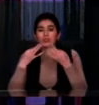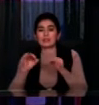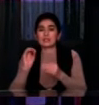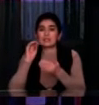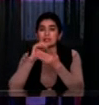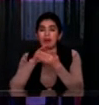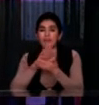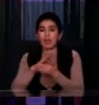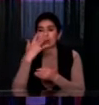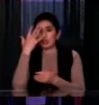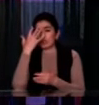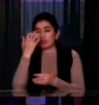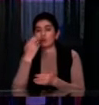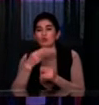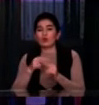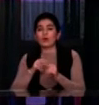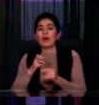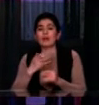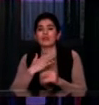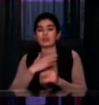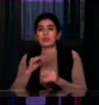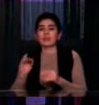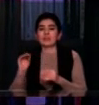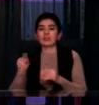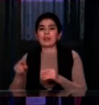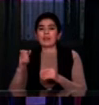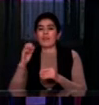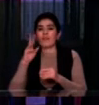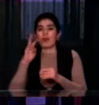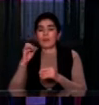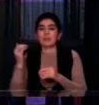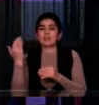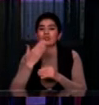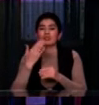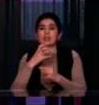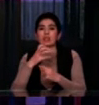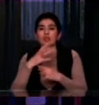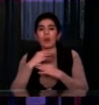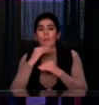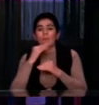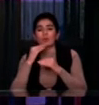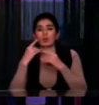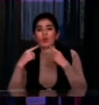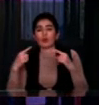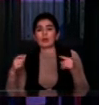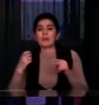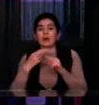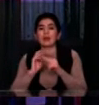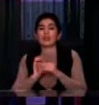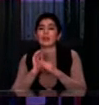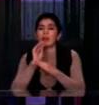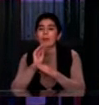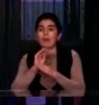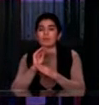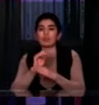вставлять рисунок в нашу веб-страницу и со многими атрибутами, которые